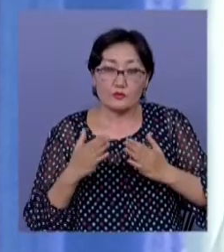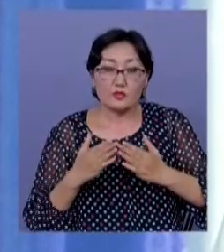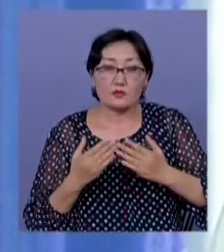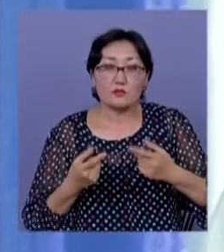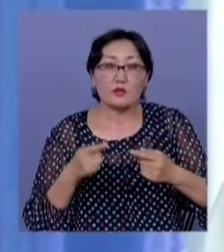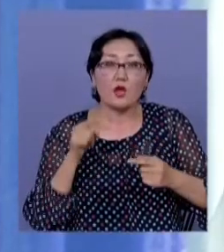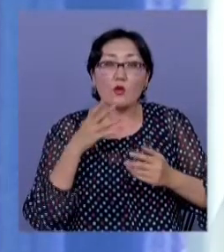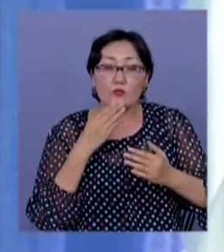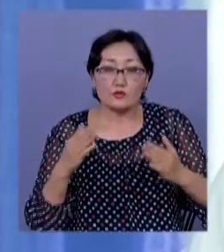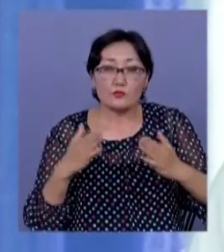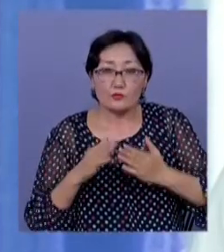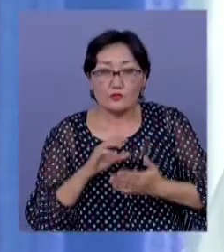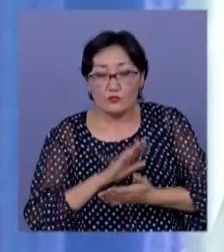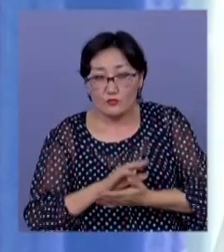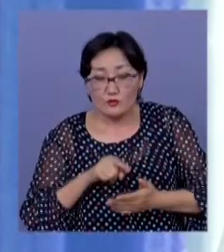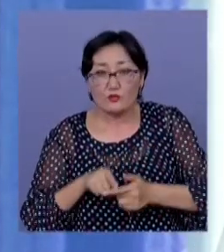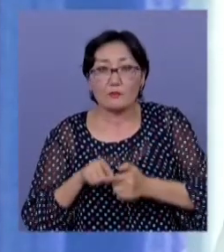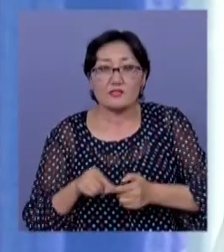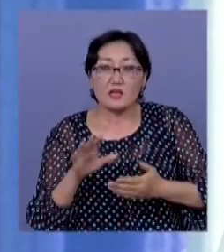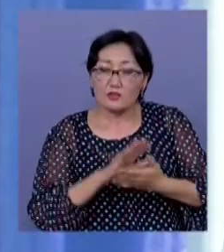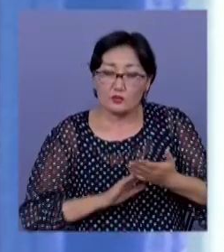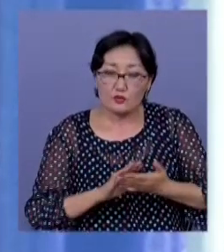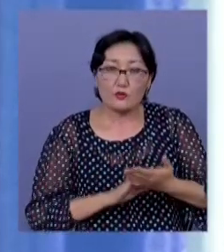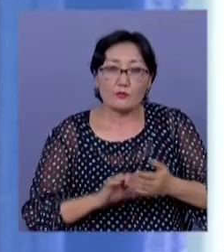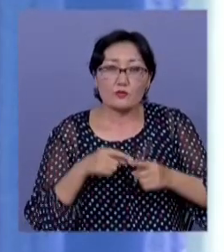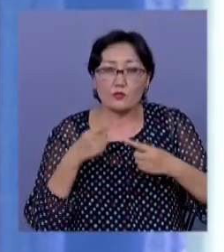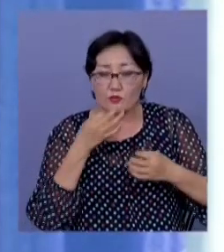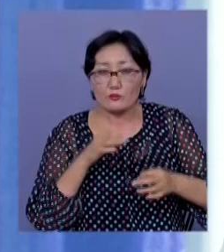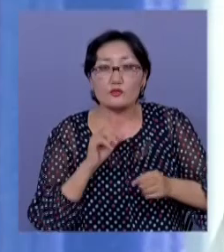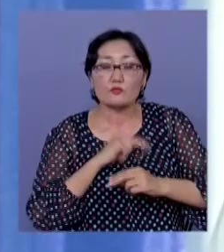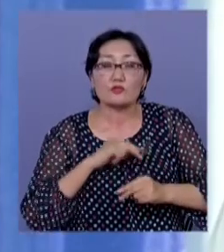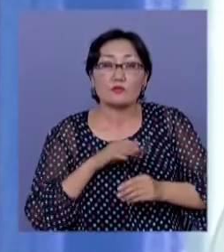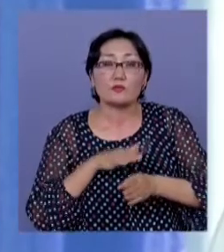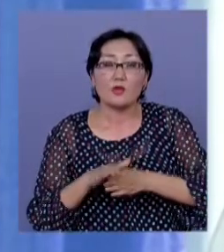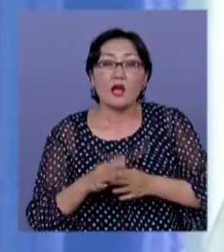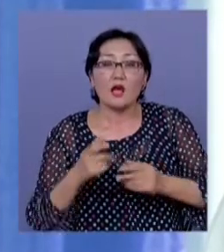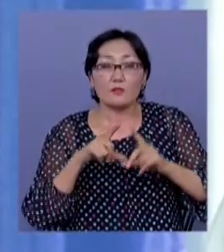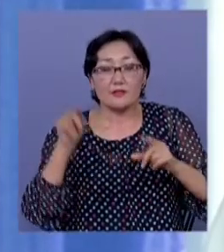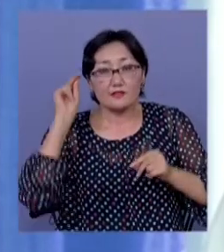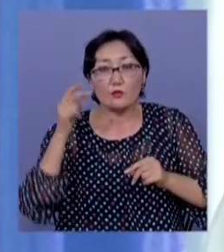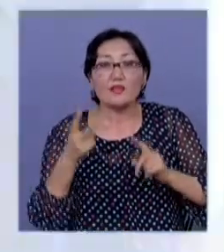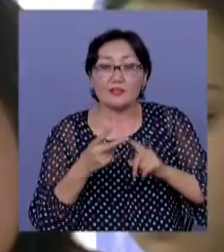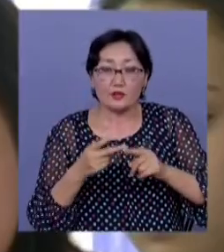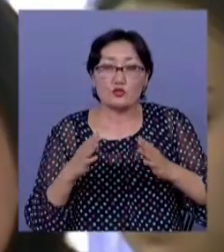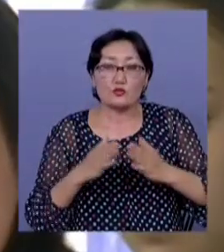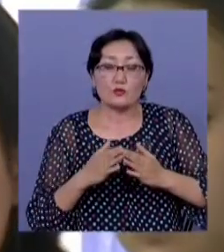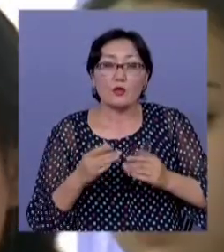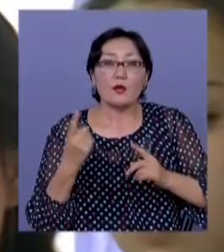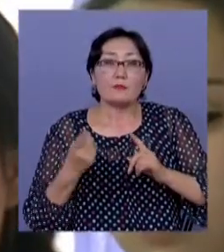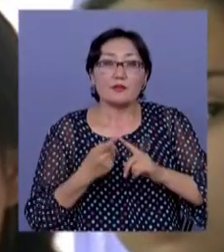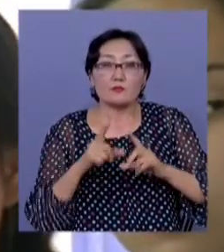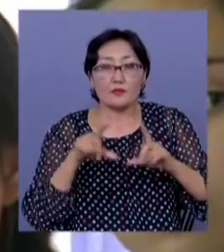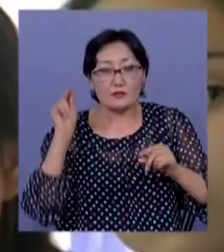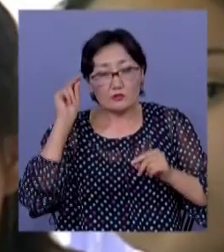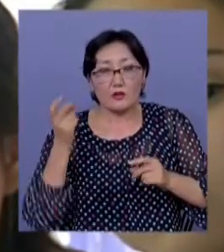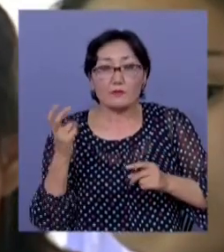болсақ, біз ол жерде еден де жуамыз, ыдыс та жуамыз, кез келген жұмыстарды атқара береміз. Ал мектеп ол біздің екінші үйіміз. Біріншіден біз мектепке